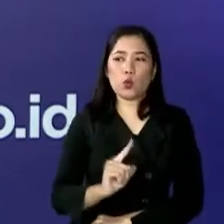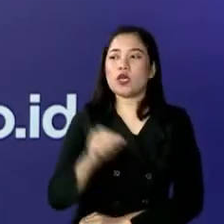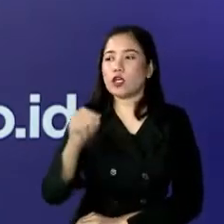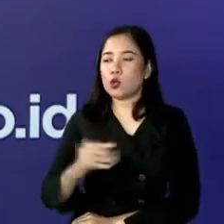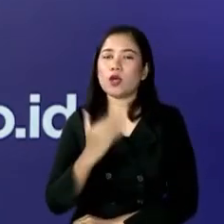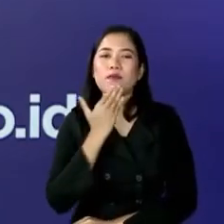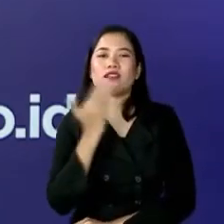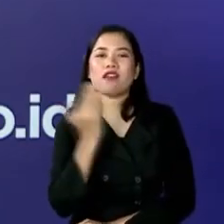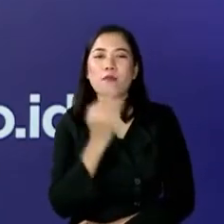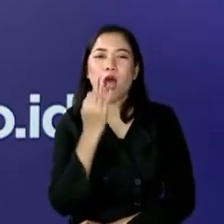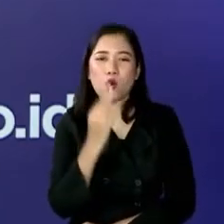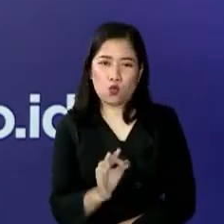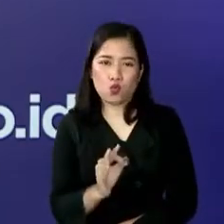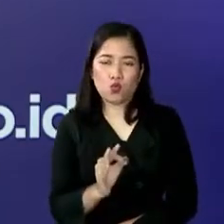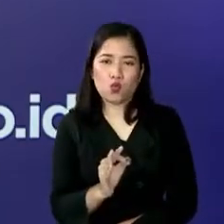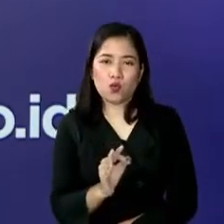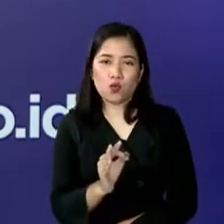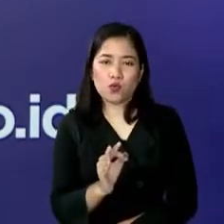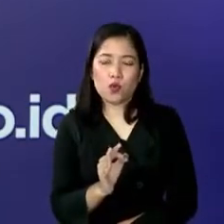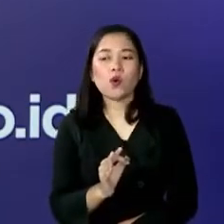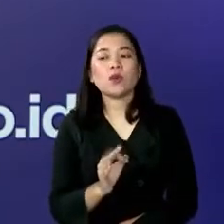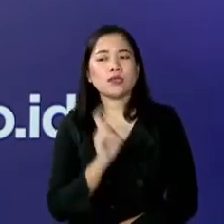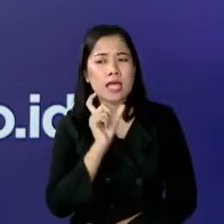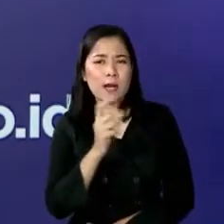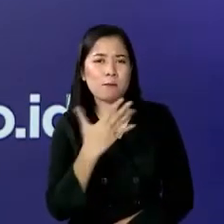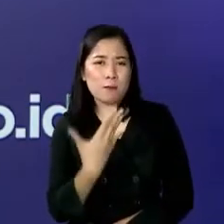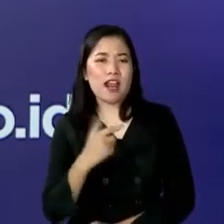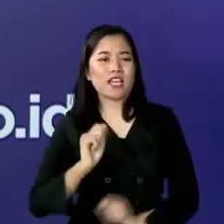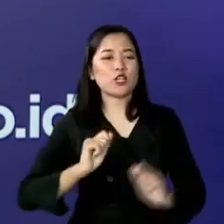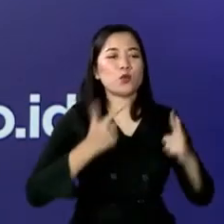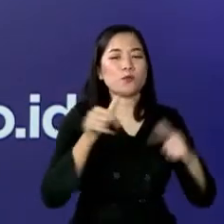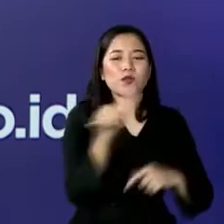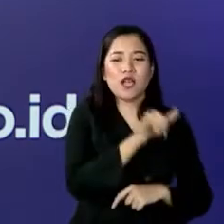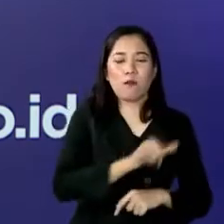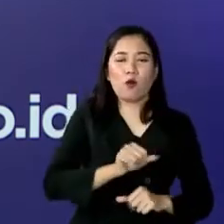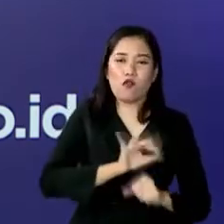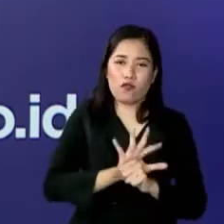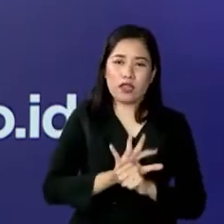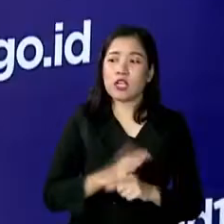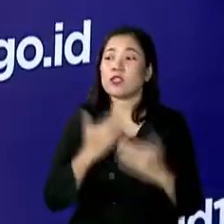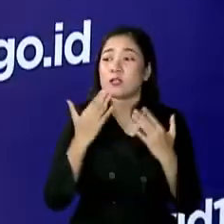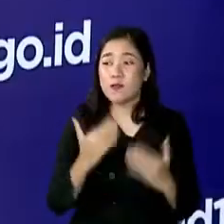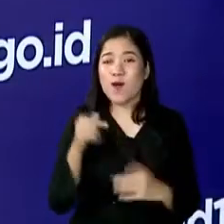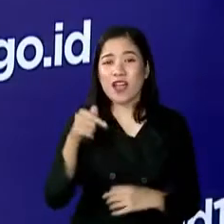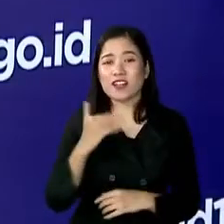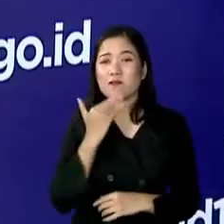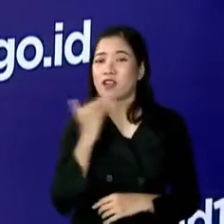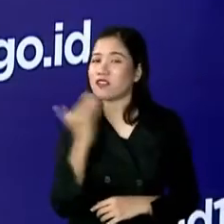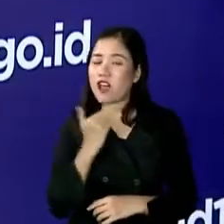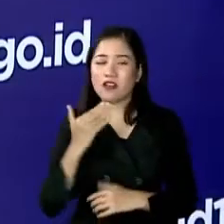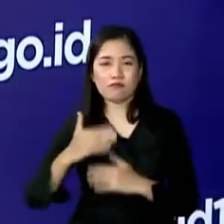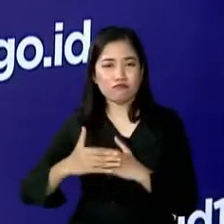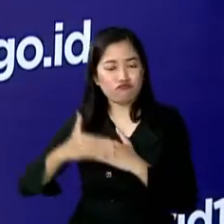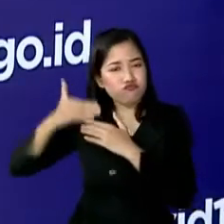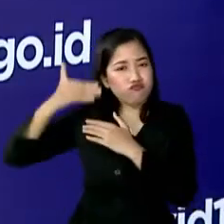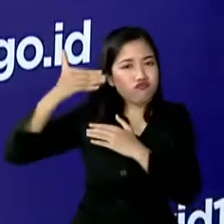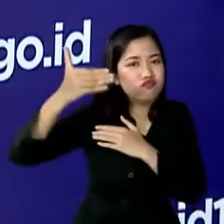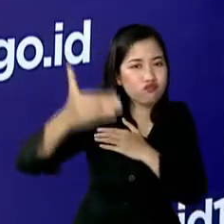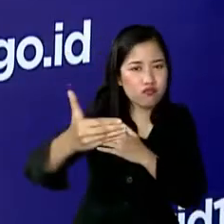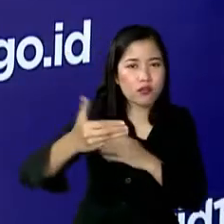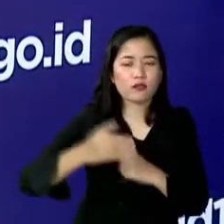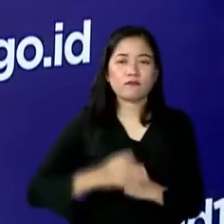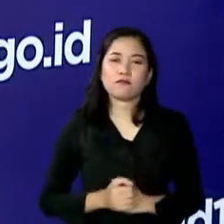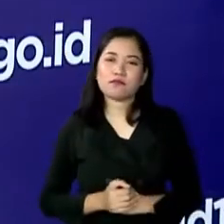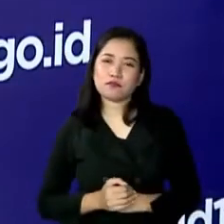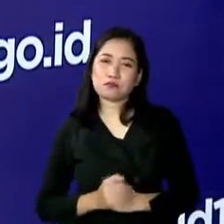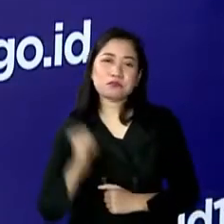sebagai kebiasaan-kebiasaan bagaimana kita hidup bersama Oke sekolah ini hebatnya jangka panjang ya Nah Bu Mazda ini kan di